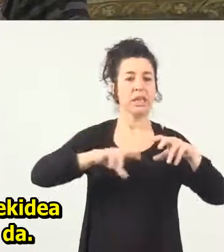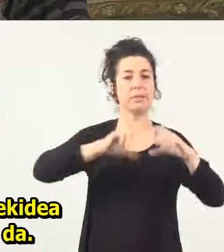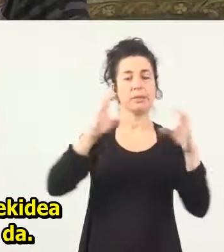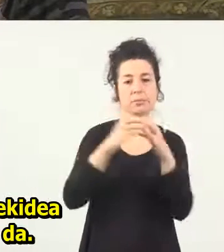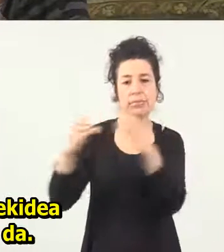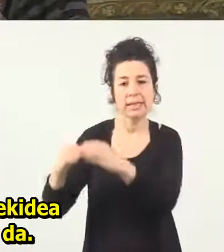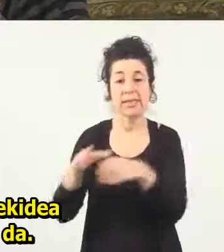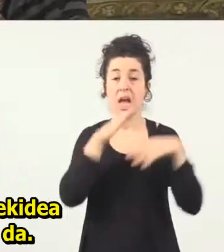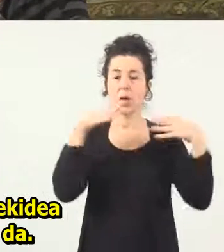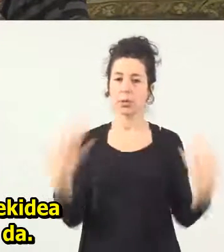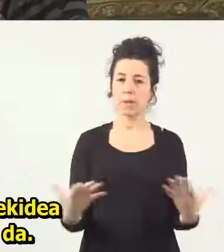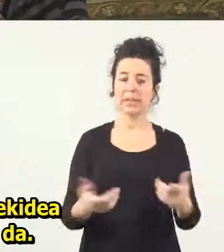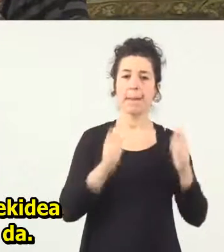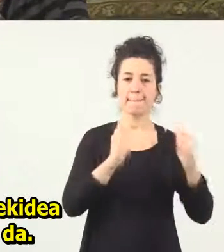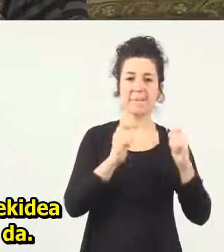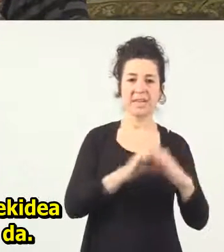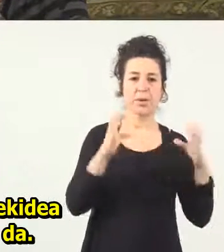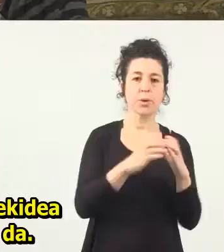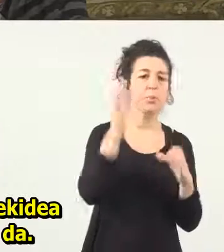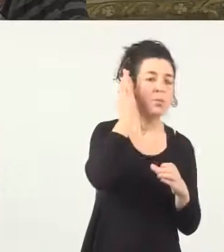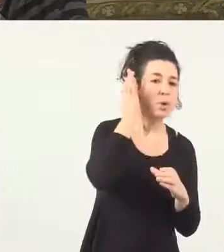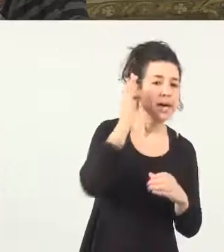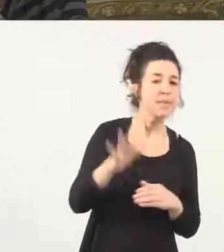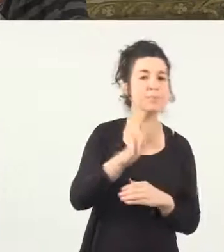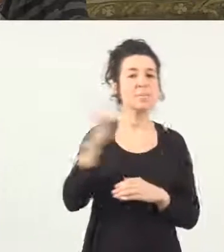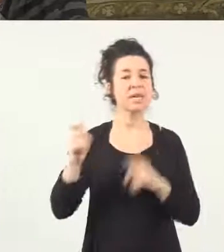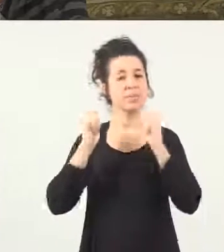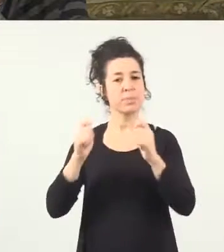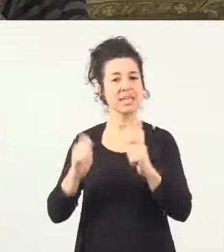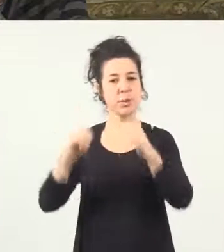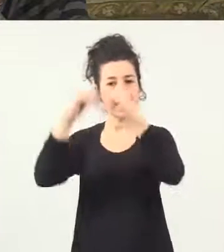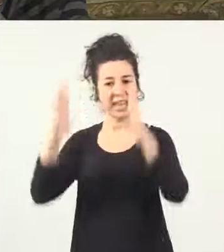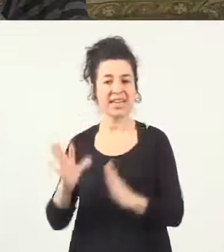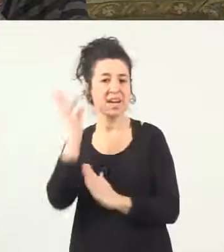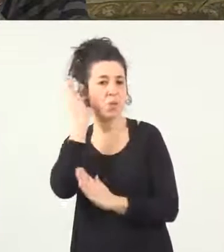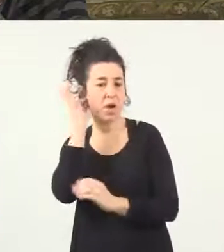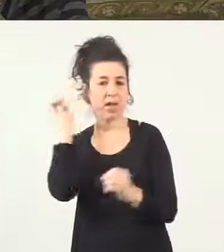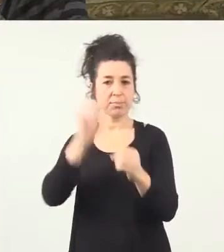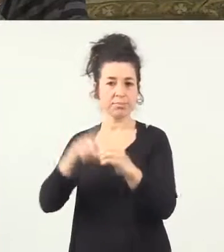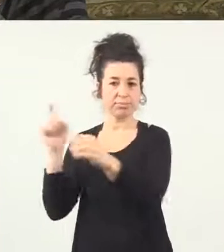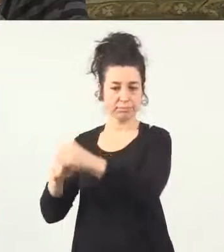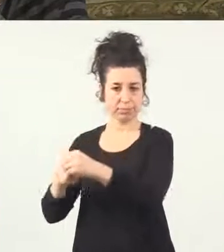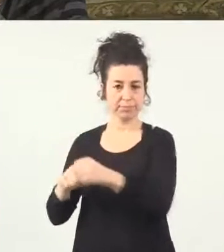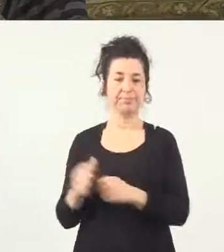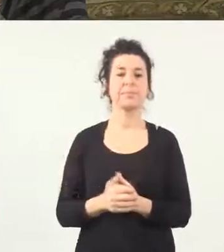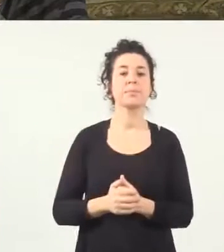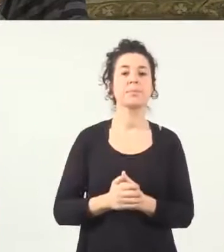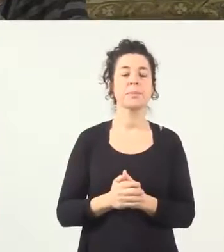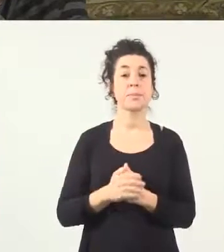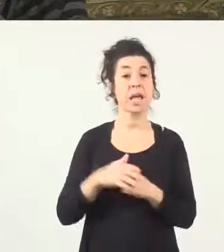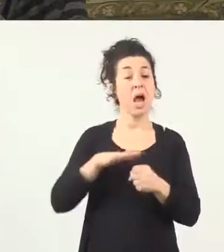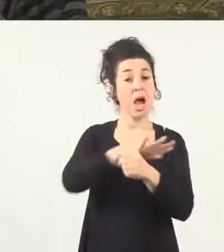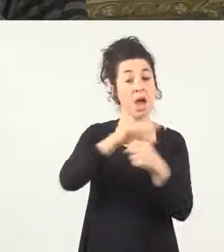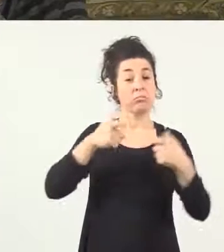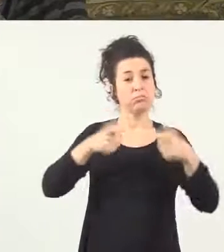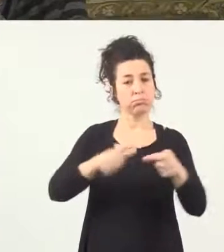taldekia eta Basauriko Mariene emakumeen etxekidea da. Bakea eta bizikidetzearen arloan